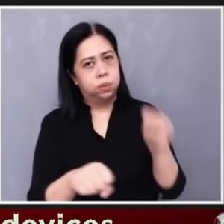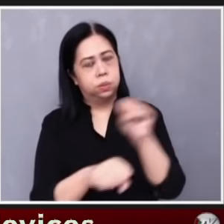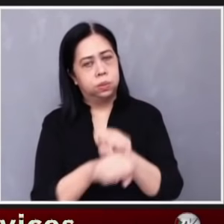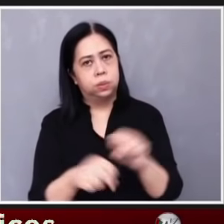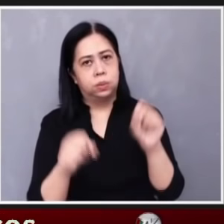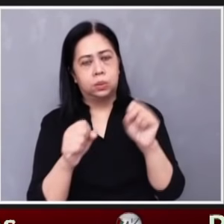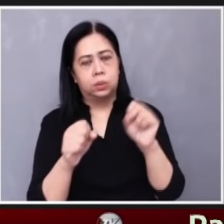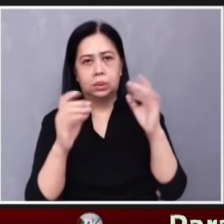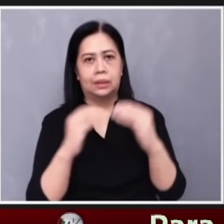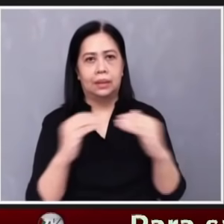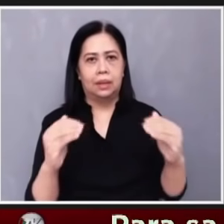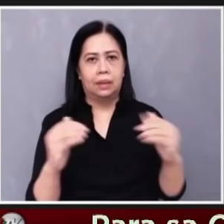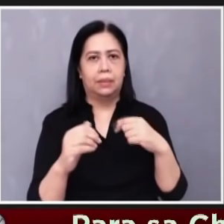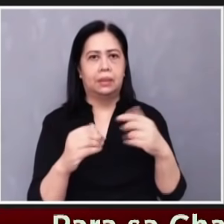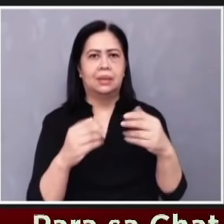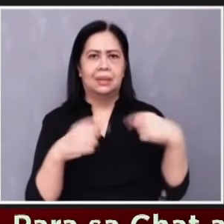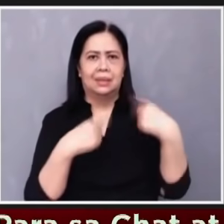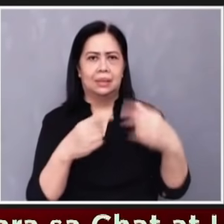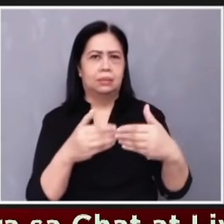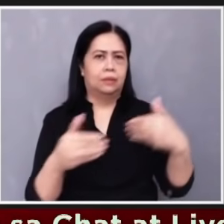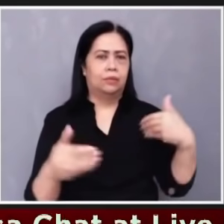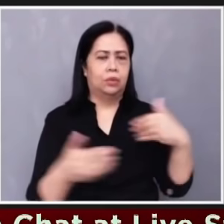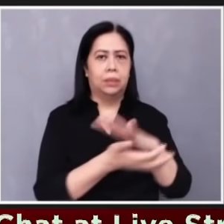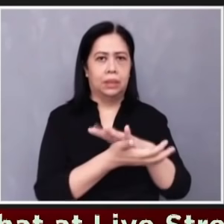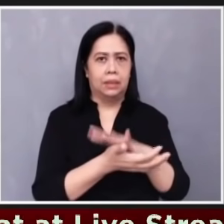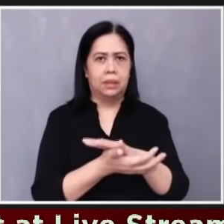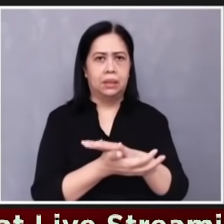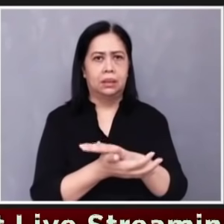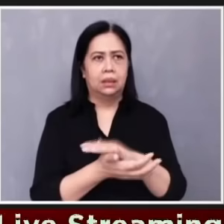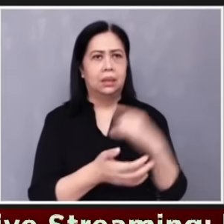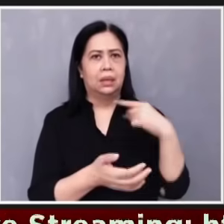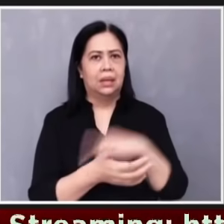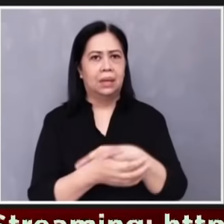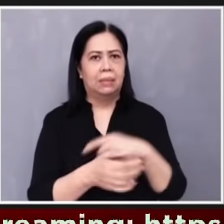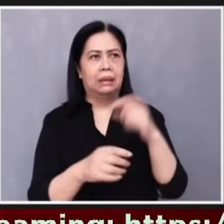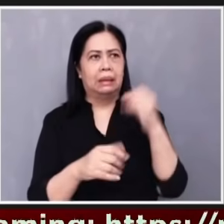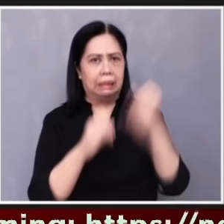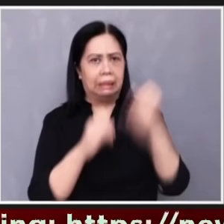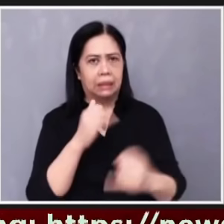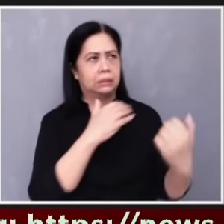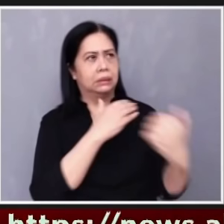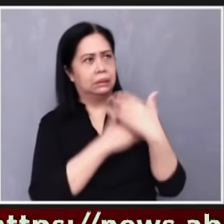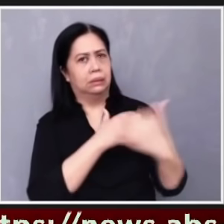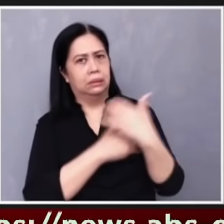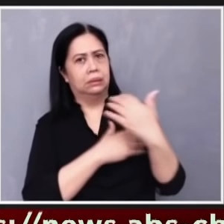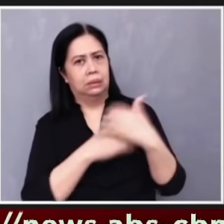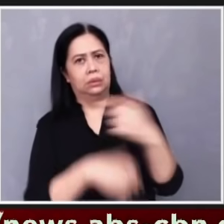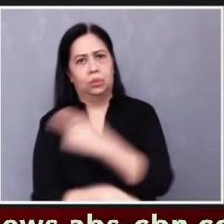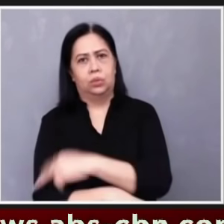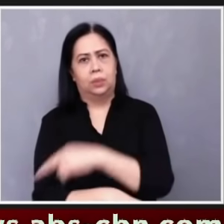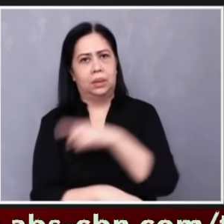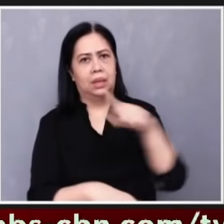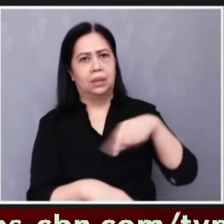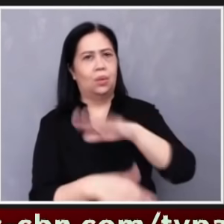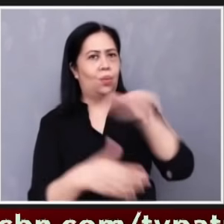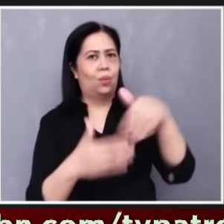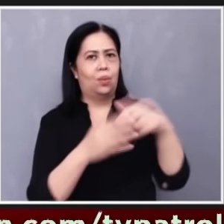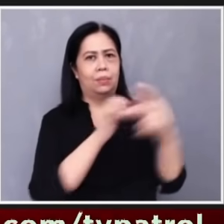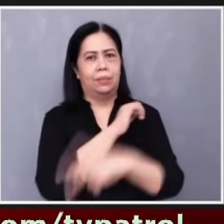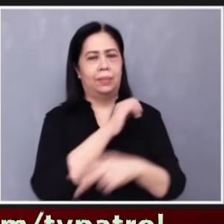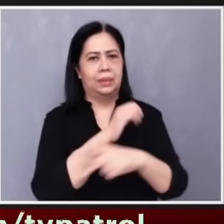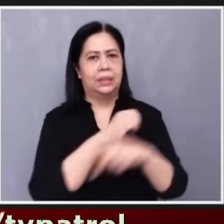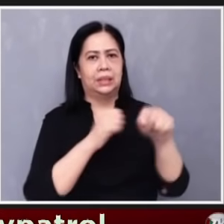since pre-pandemic. No? Kami po ang end referral hospital, provincial hospital ng